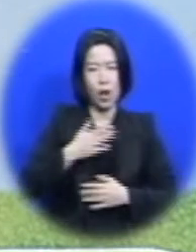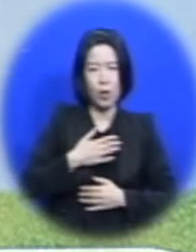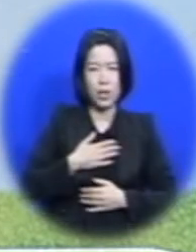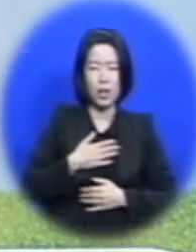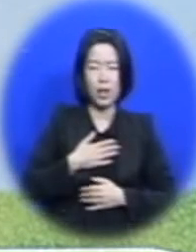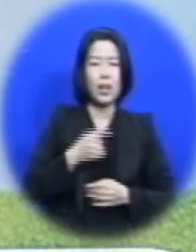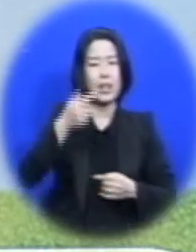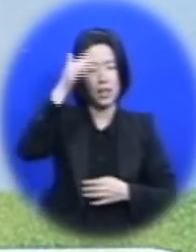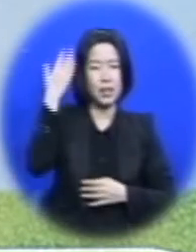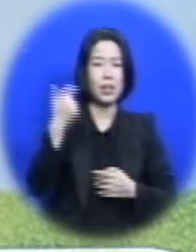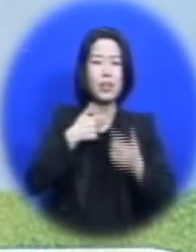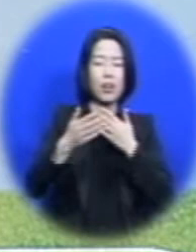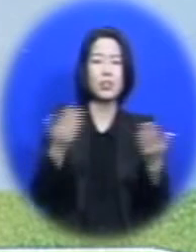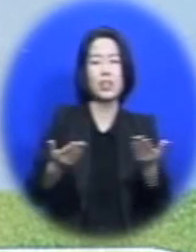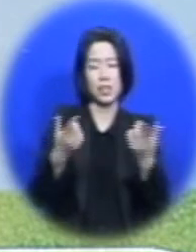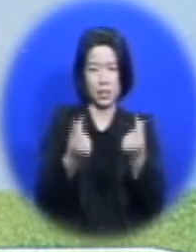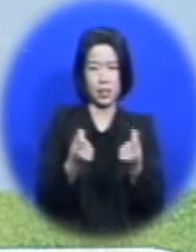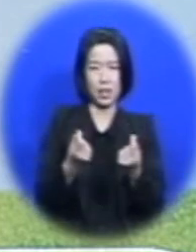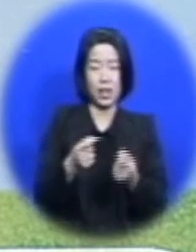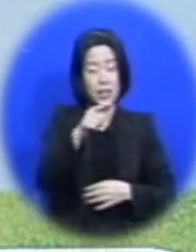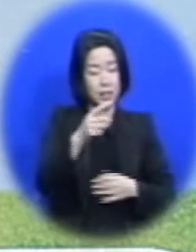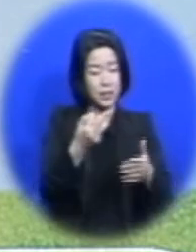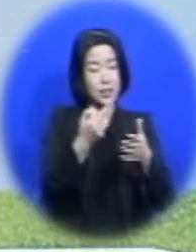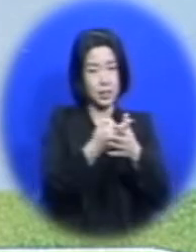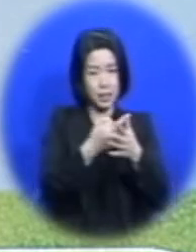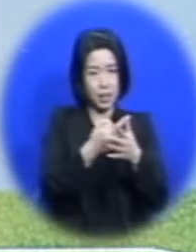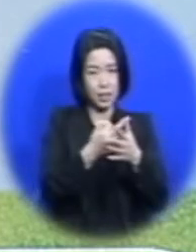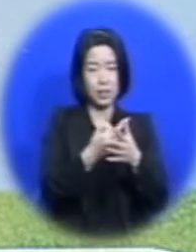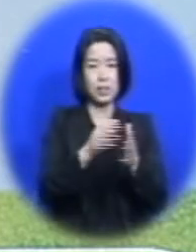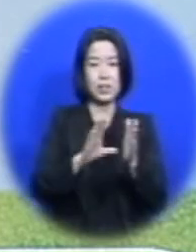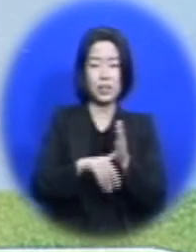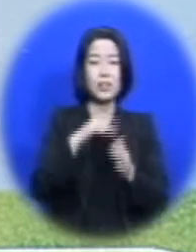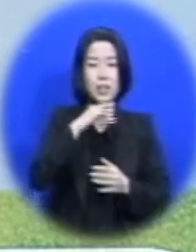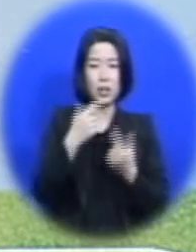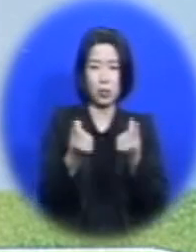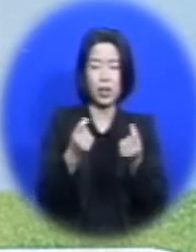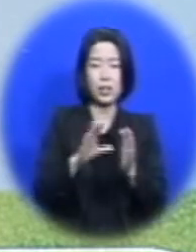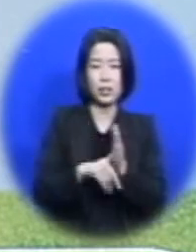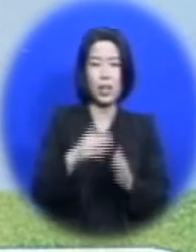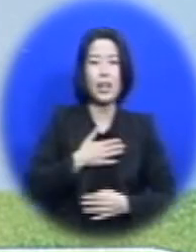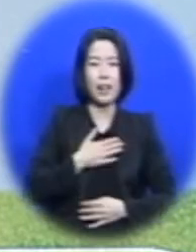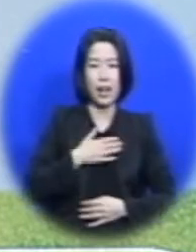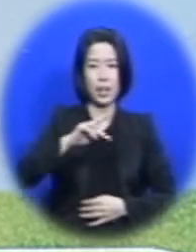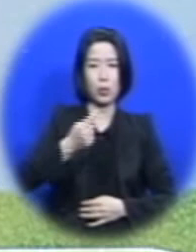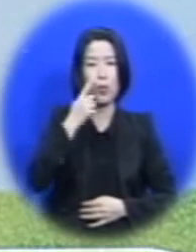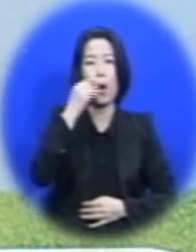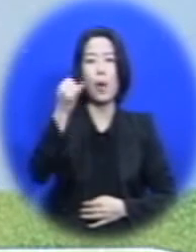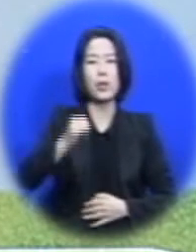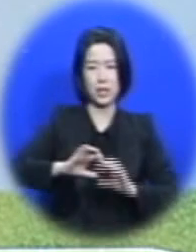일 같아요 제가 그 큰 아이가 큰 아이 때 나이 때 저희 어머님이 돌아갔어